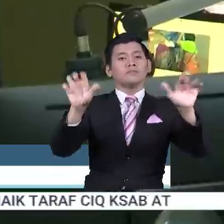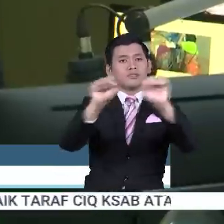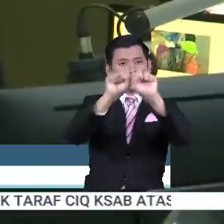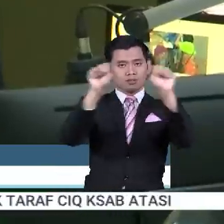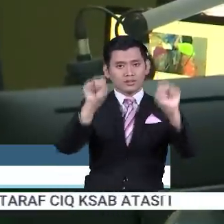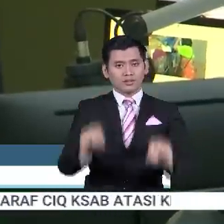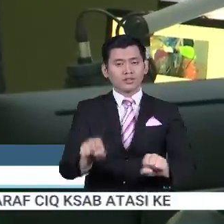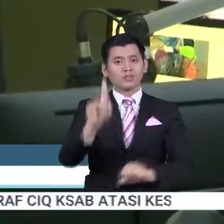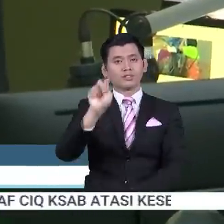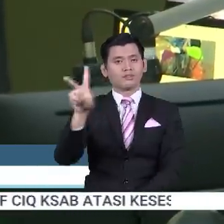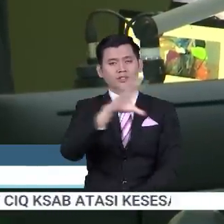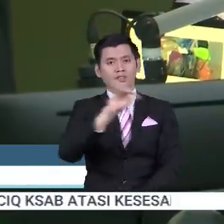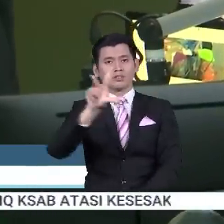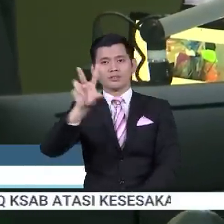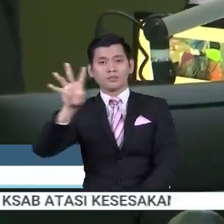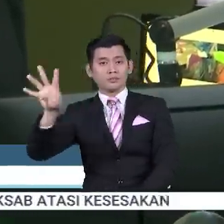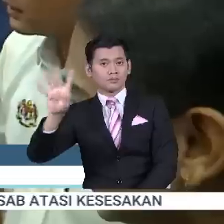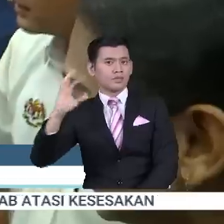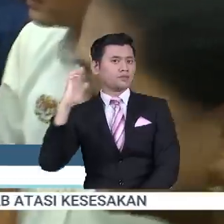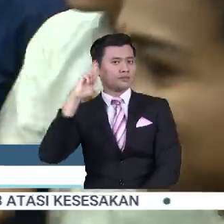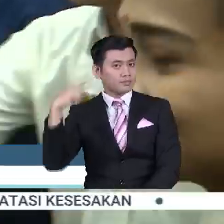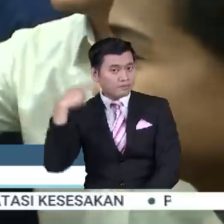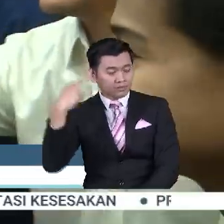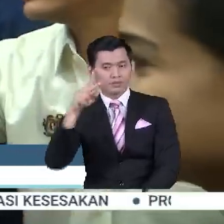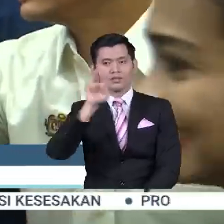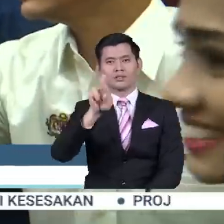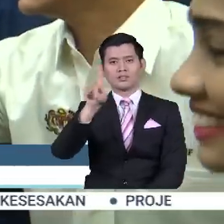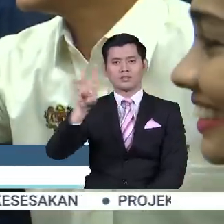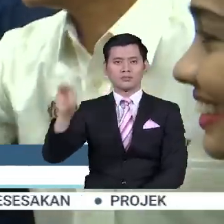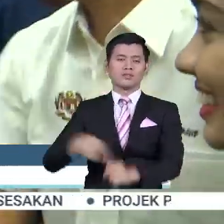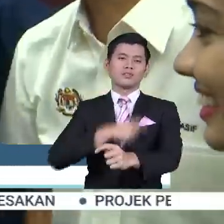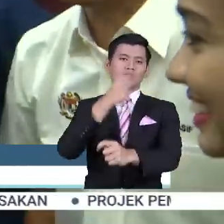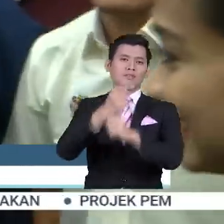yang berdepan pelbagai cabaran, RTM kekal relevan.